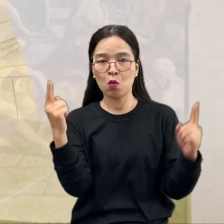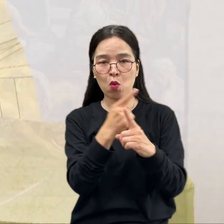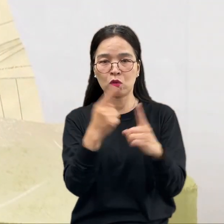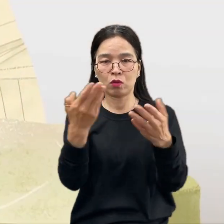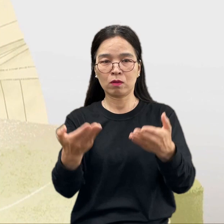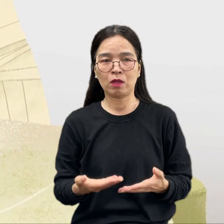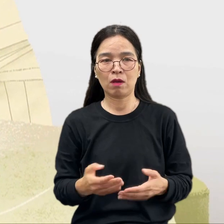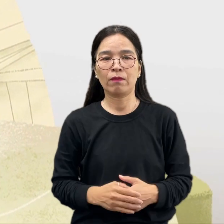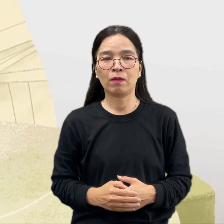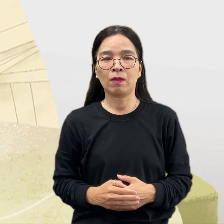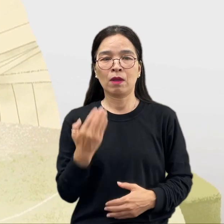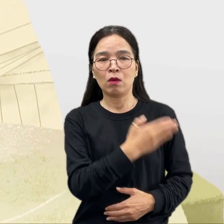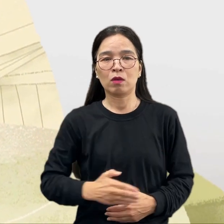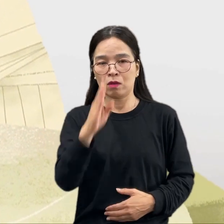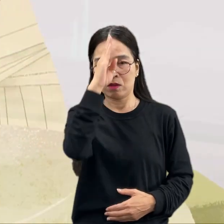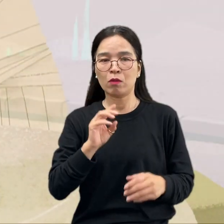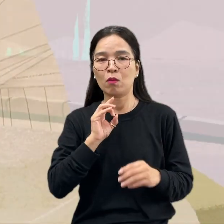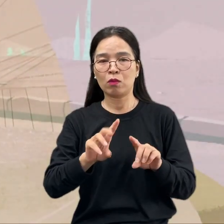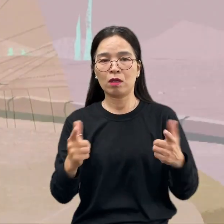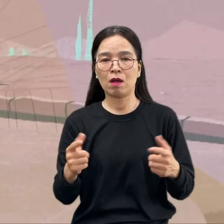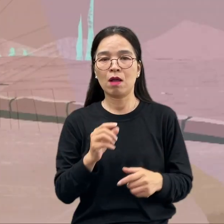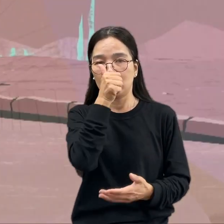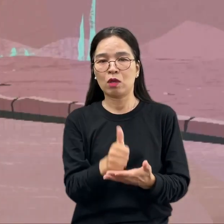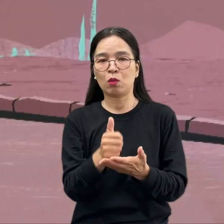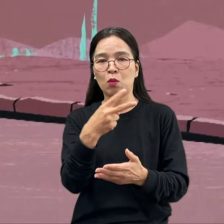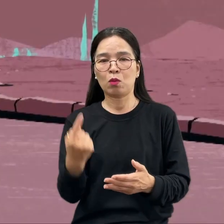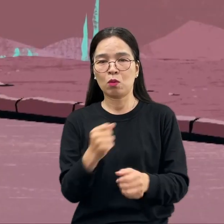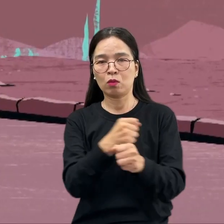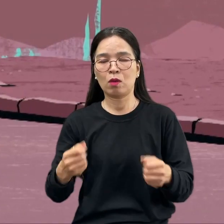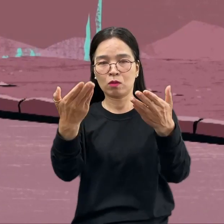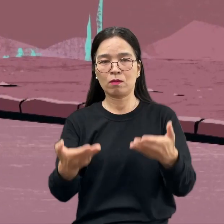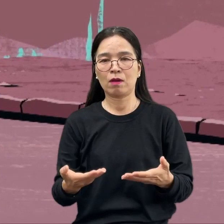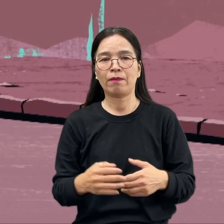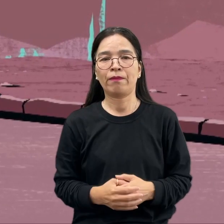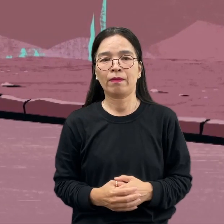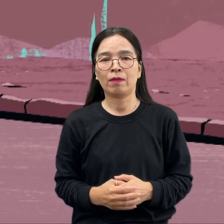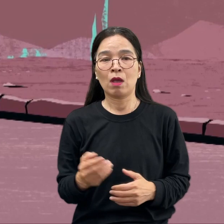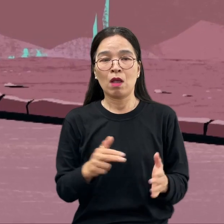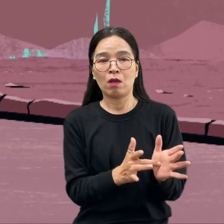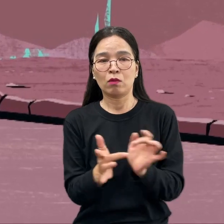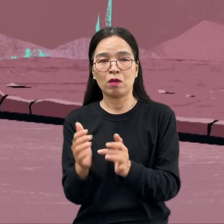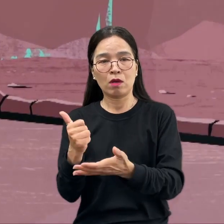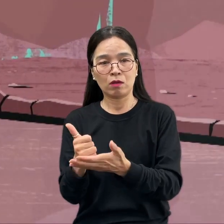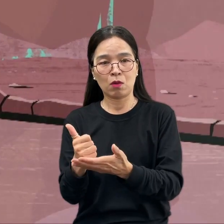그들의 병을 고쳐주셨습니다. 육체적 질병뿐 아니라 죄도 용서해